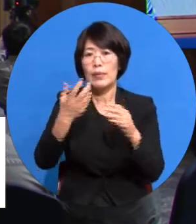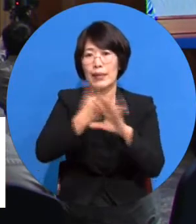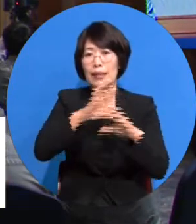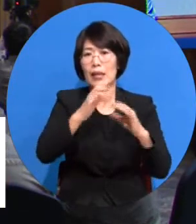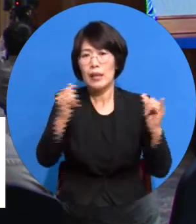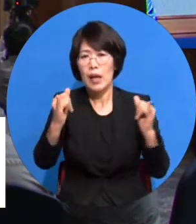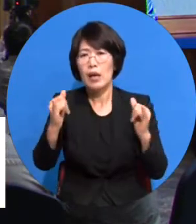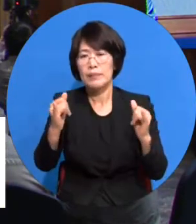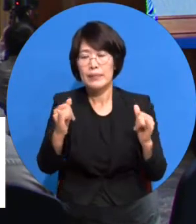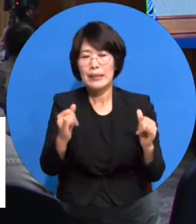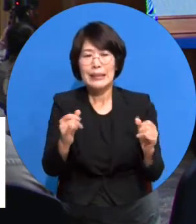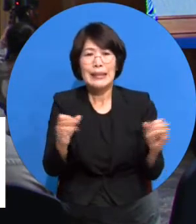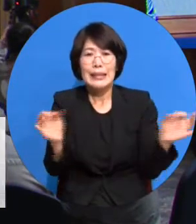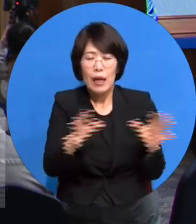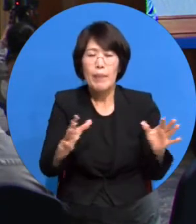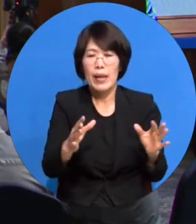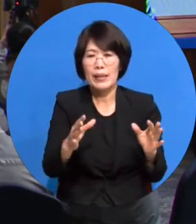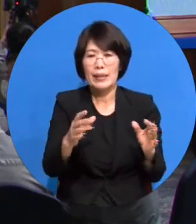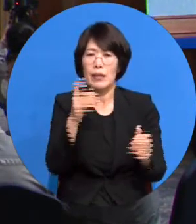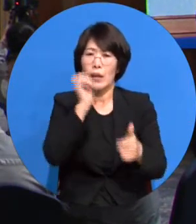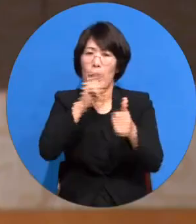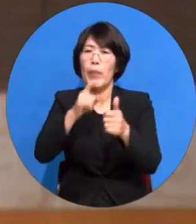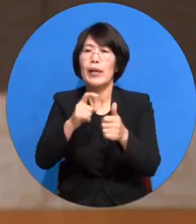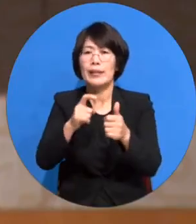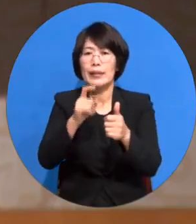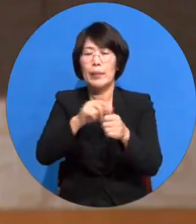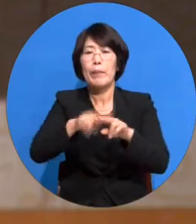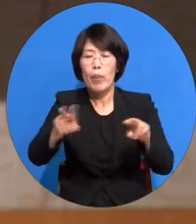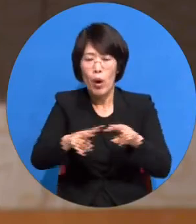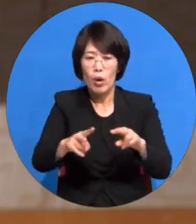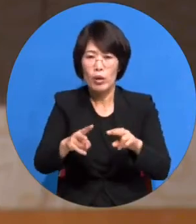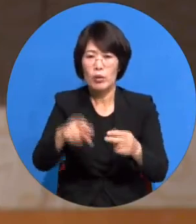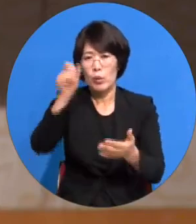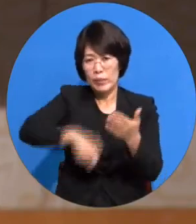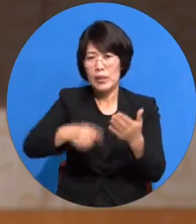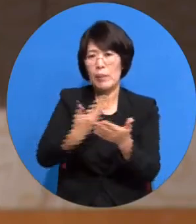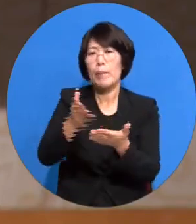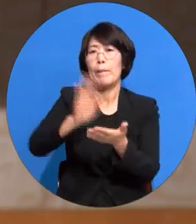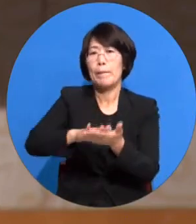대한 한시적 단속 유예와 비자 제도 개선 등의 요구도 나왔습니다.